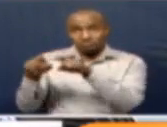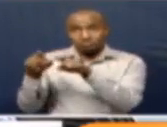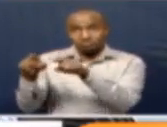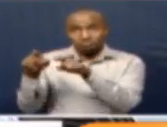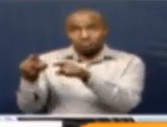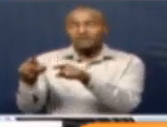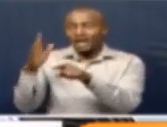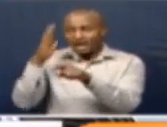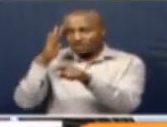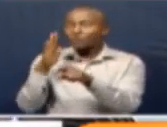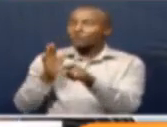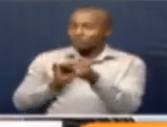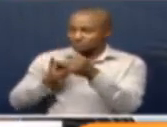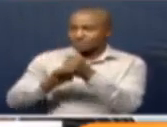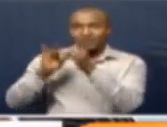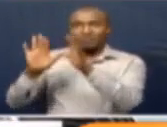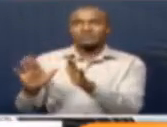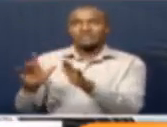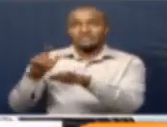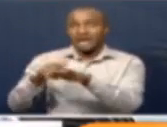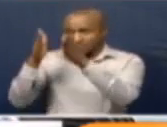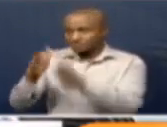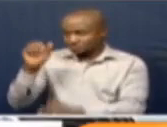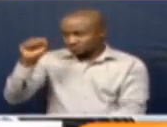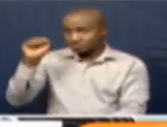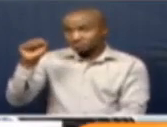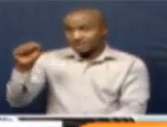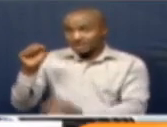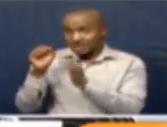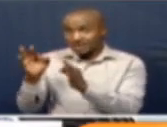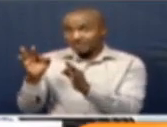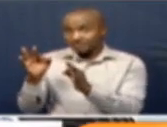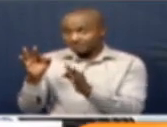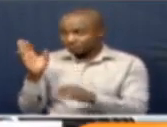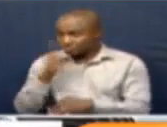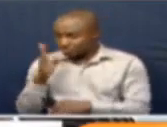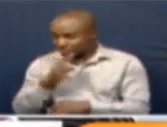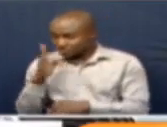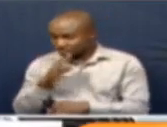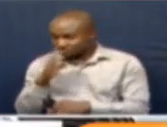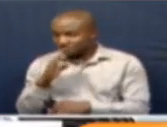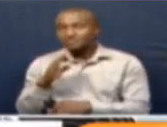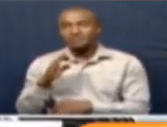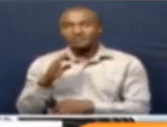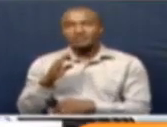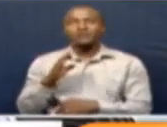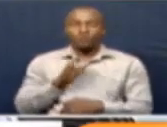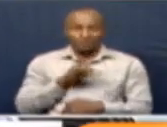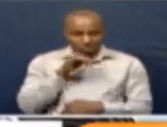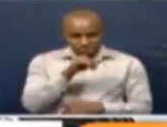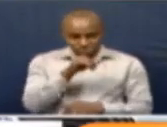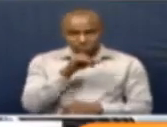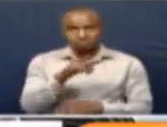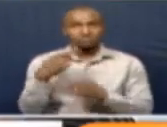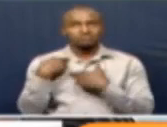mwanamke, hata mtu anapopiga hodi ndani ya nyumba, nyumba kama ni chafu, si mwanamume anayeulizwa, ni mwanamke atakayeulizwa.